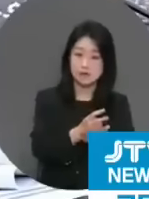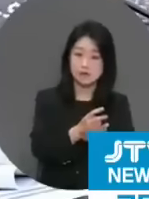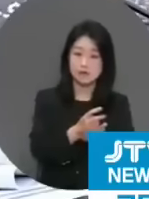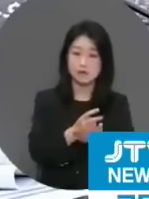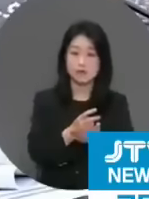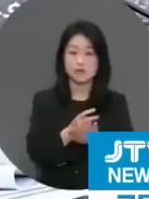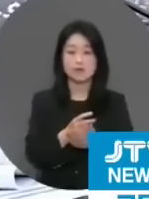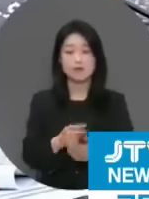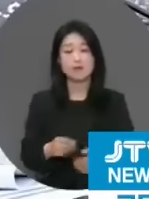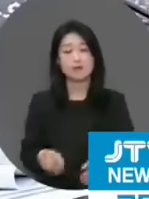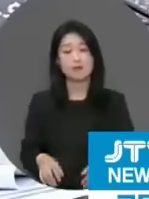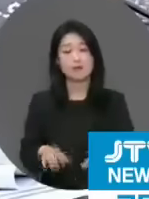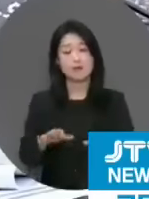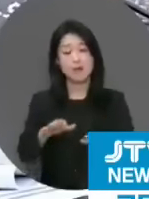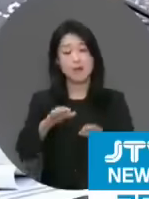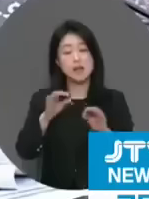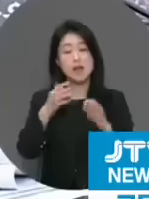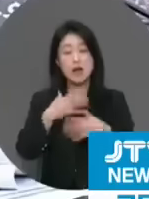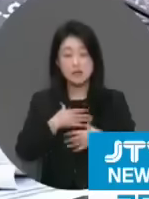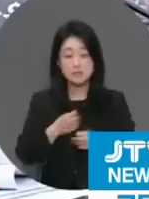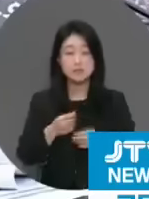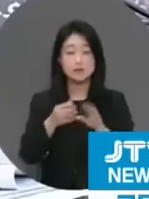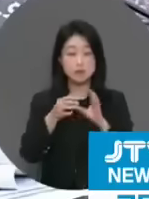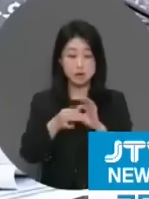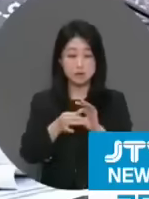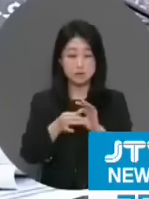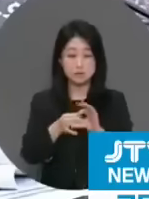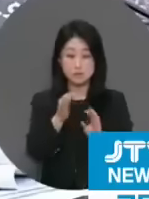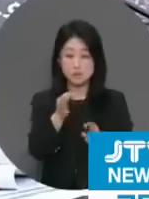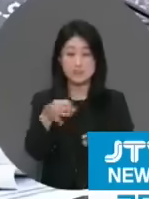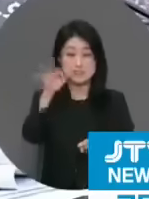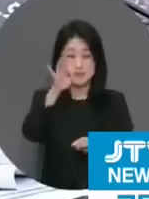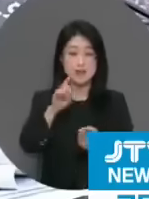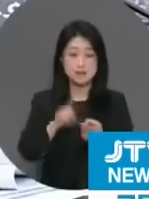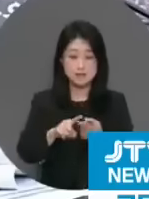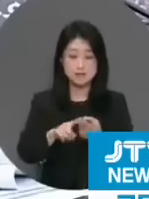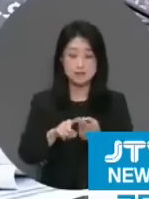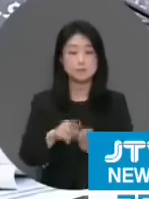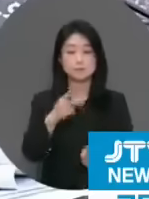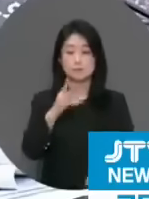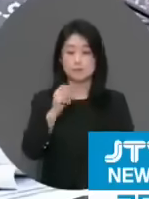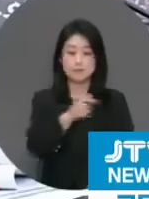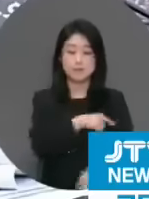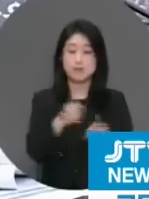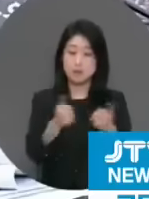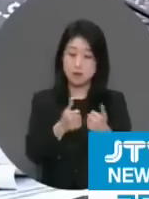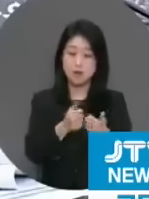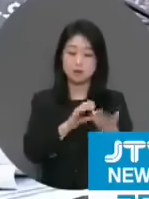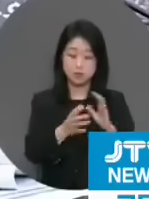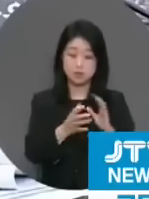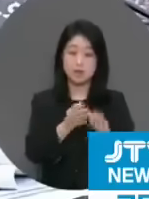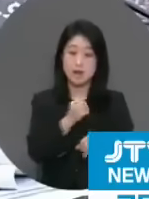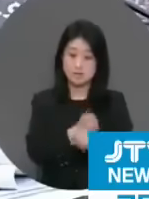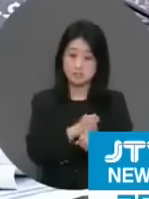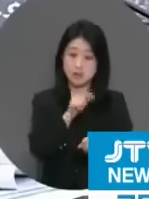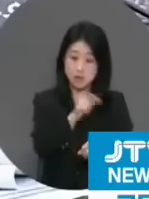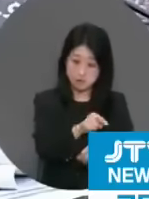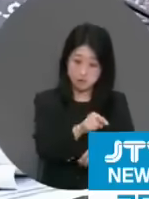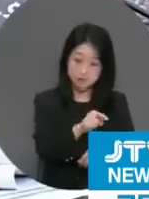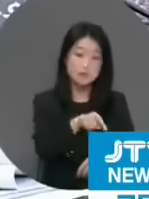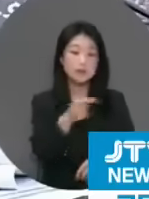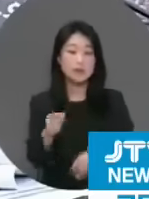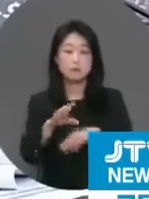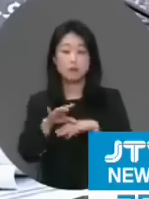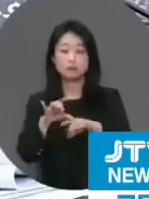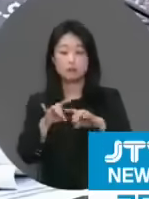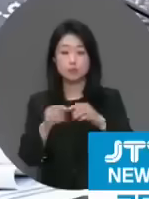부분을 수신료 안정화 문제는 KBS 이사회에서 논의하는 거고요.